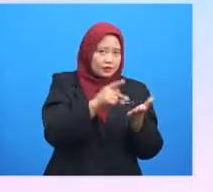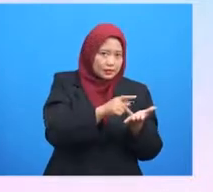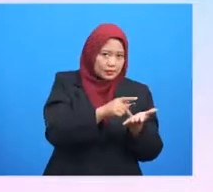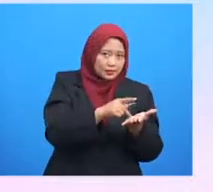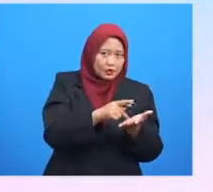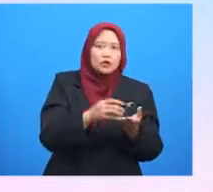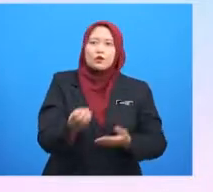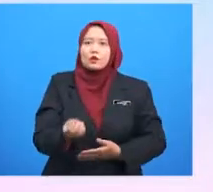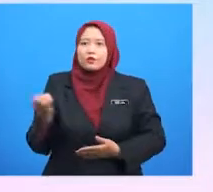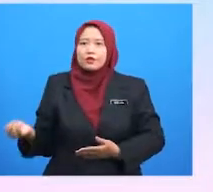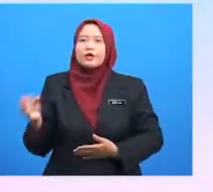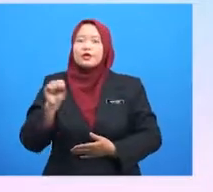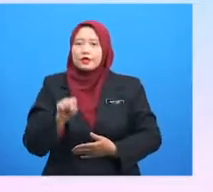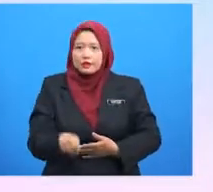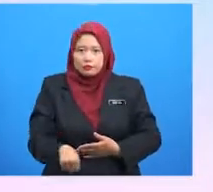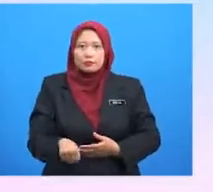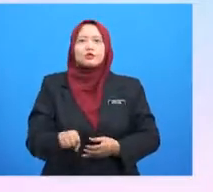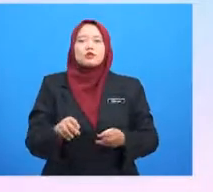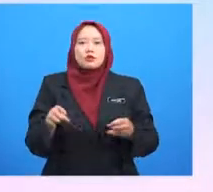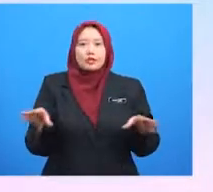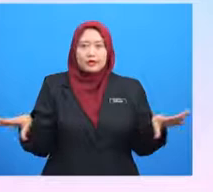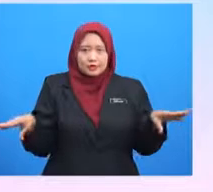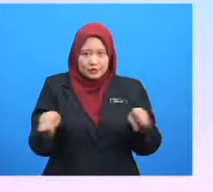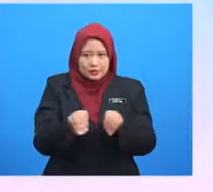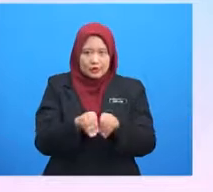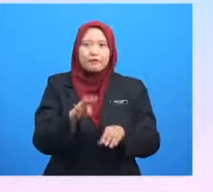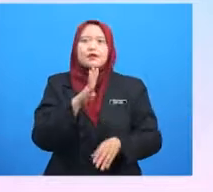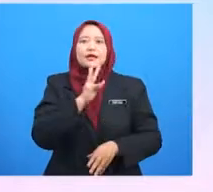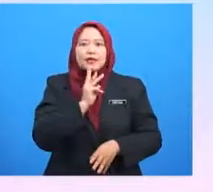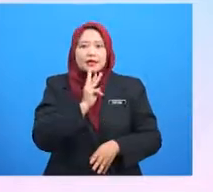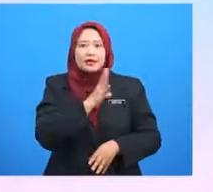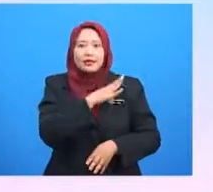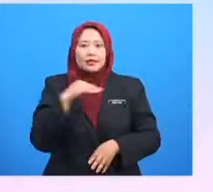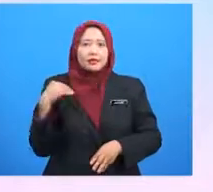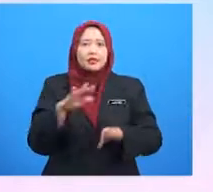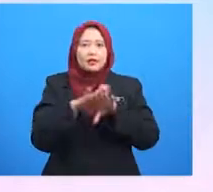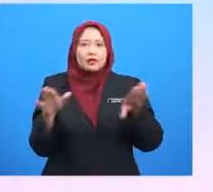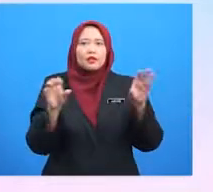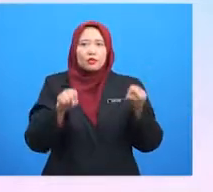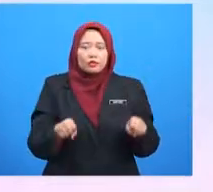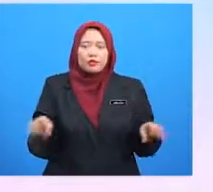objek yang boleh menyerap air dan tidak boleh menyerap air.